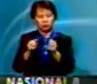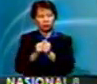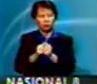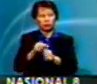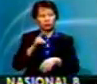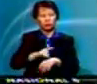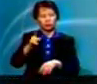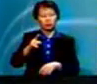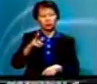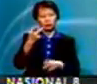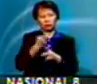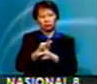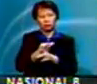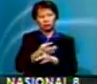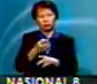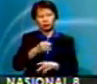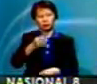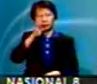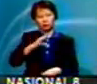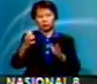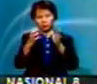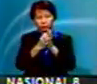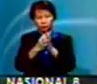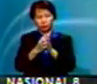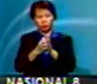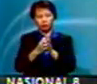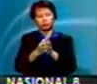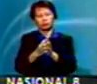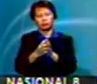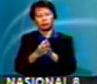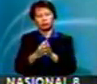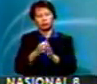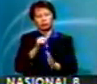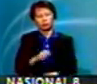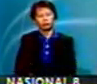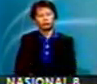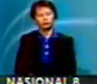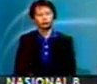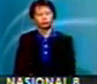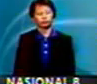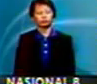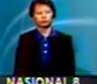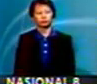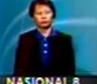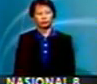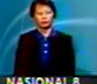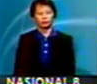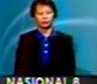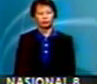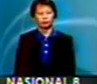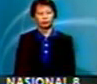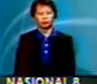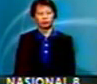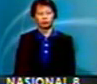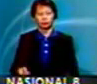kita tidak boleh lari daripada tuduhan PAS telah mungkin janji di tempat kita tak berkenan terbuka tidak diterima. Itu yang